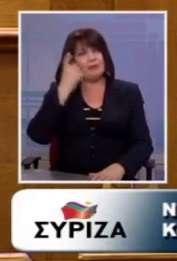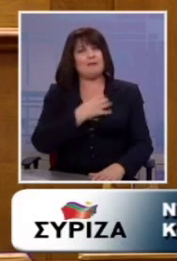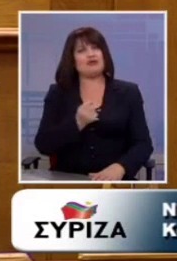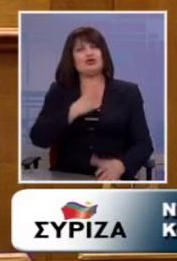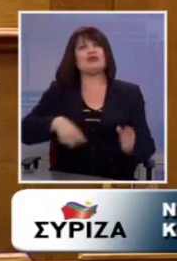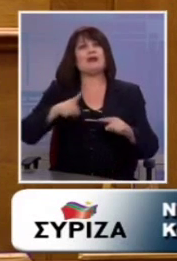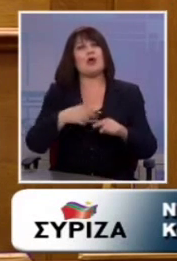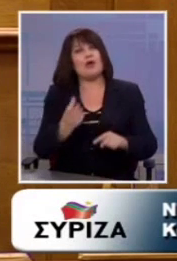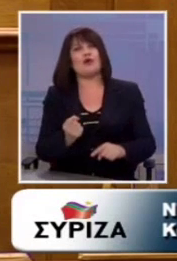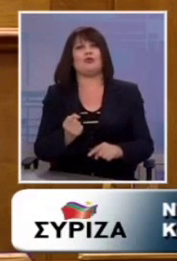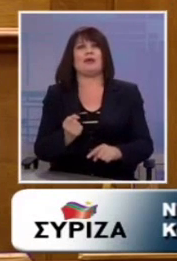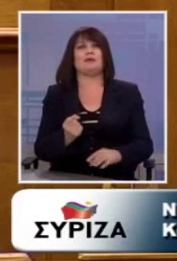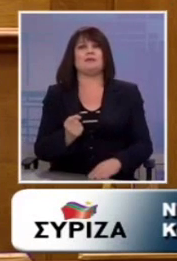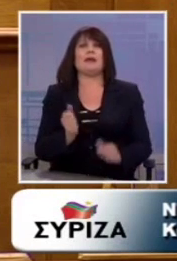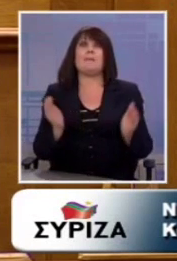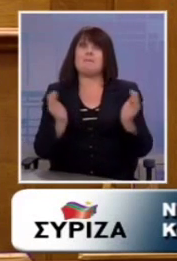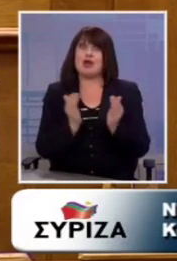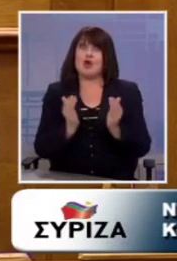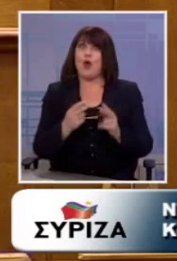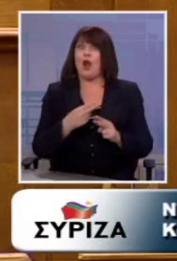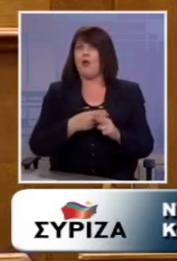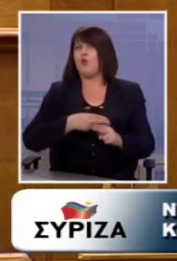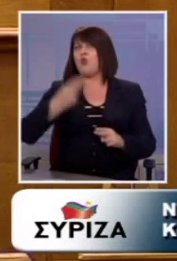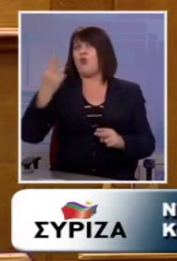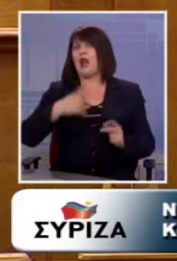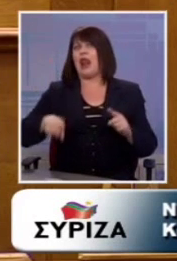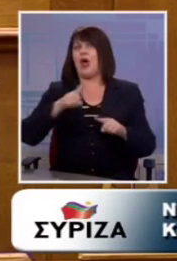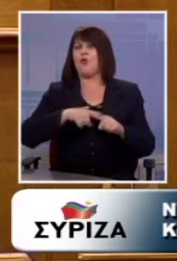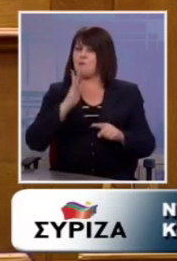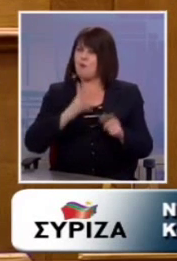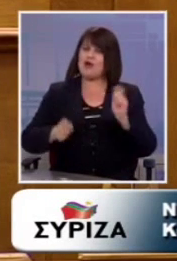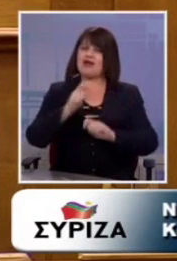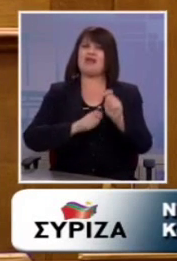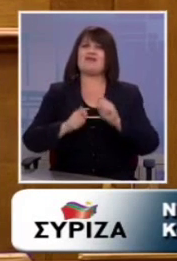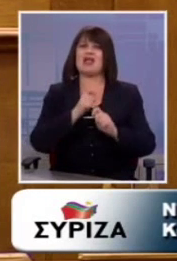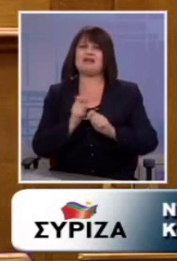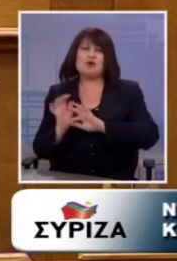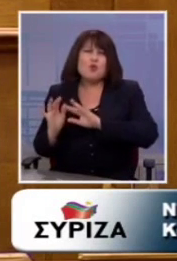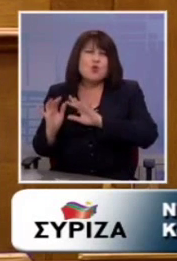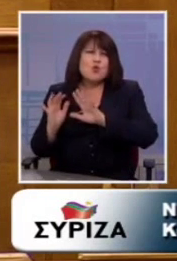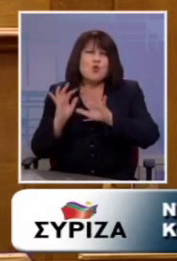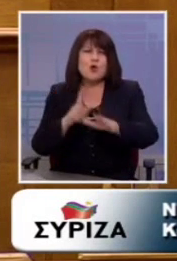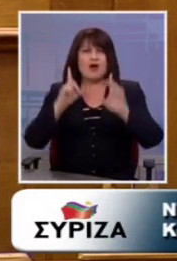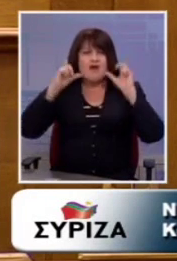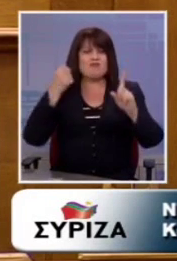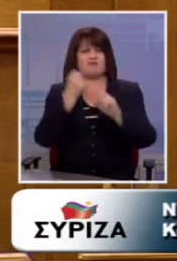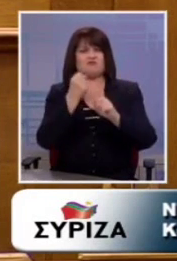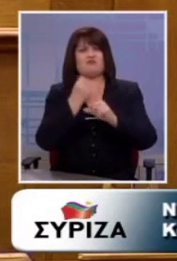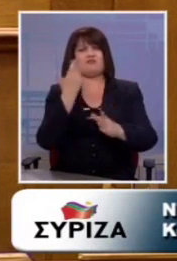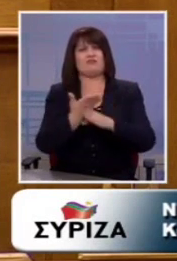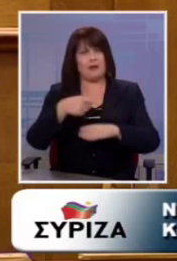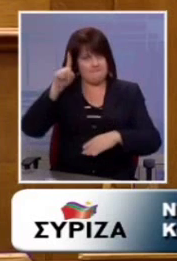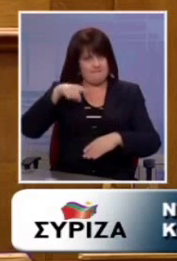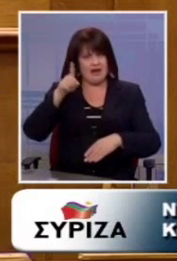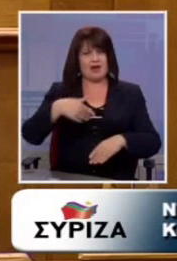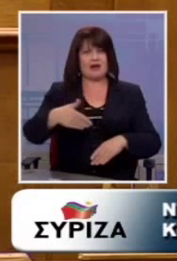λαό, αυτόν τον μικρό και τον μέγα, ότι μπορεί να δημιουργήσει ένα κίνημα λαϊκής συμμετοχής και δημοκρατικής διεκδίκησης στις επόμενες